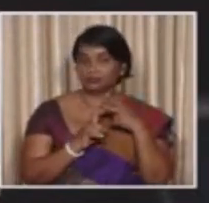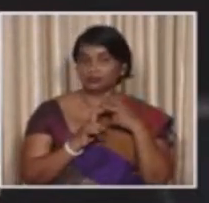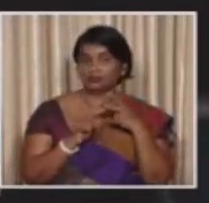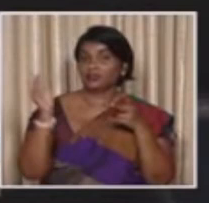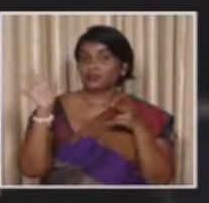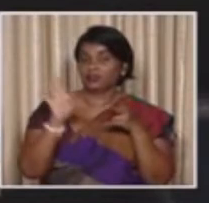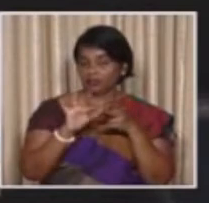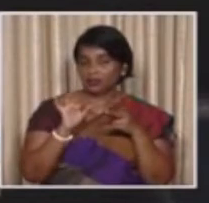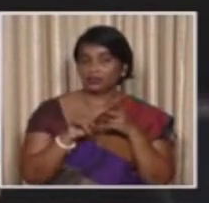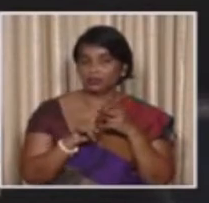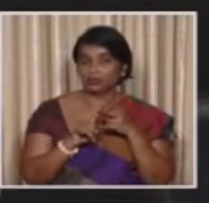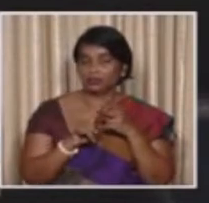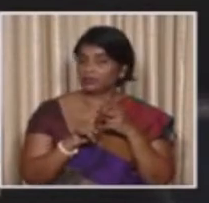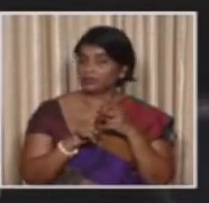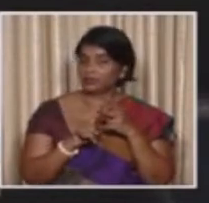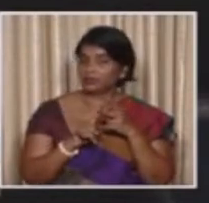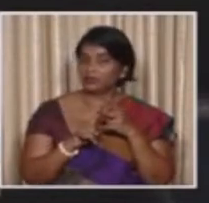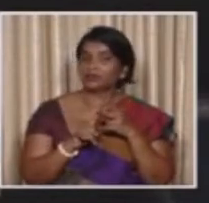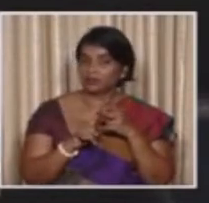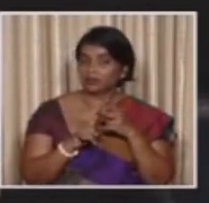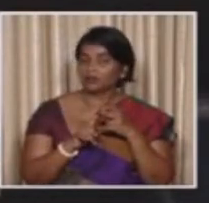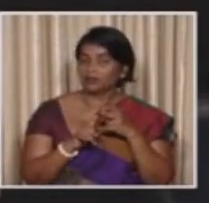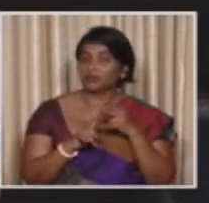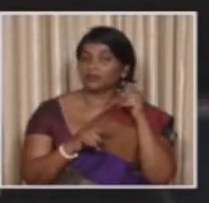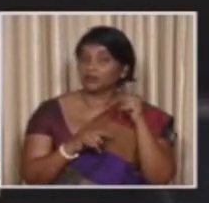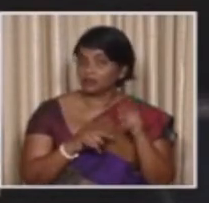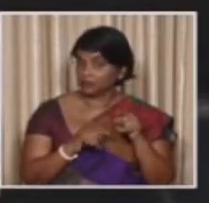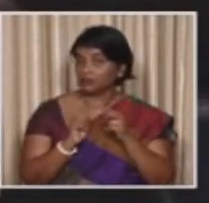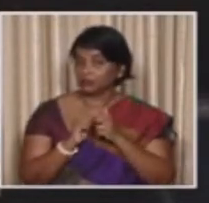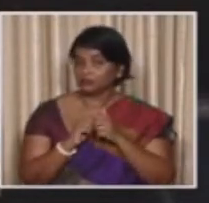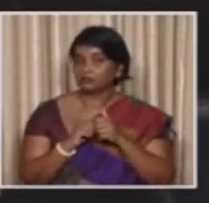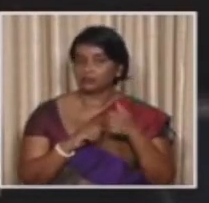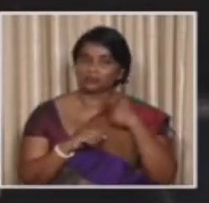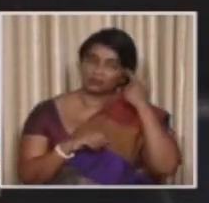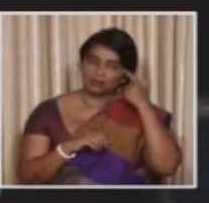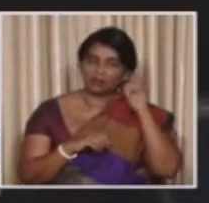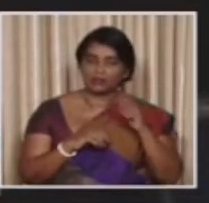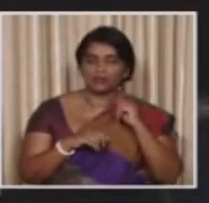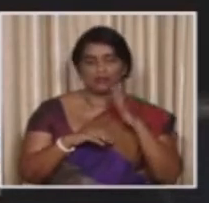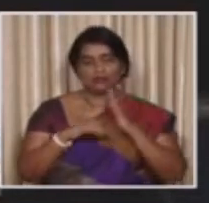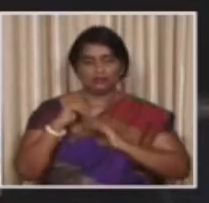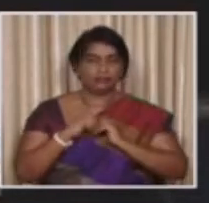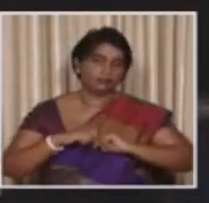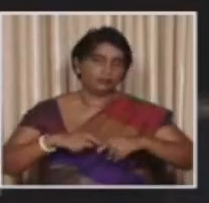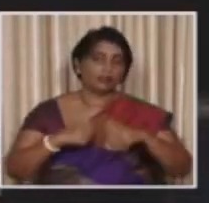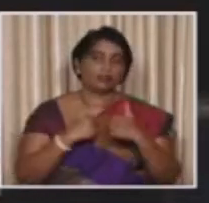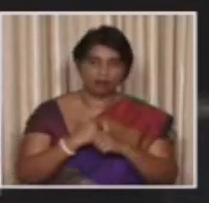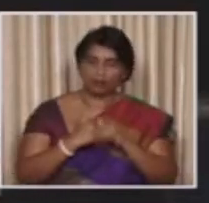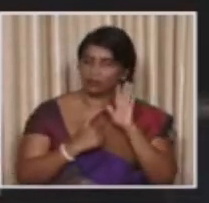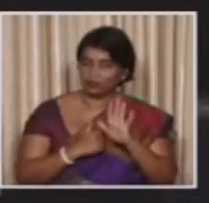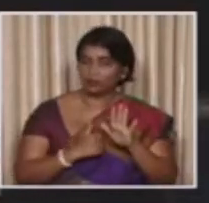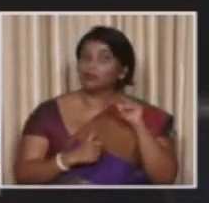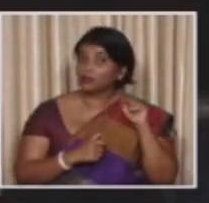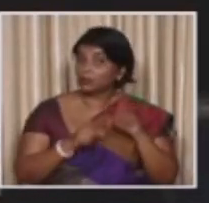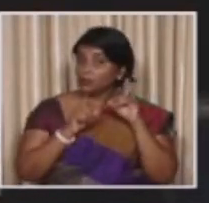Patkaladini, Mandalik Pradani Nimi, the May Tatu, Mampiligano, Yams, Yan Pranak Sakasu and Doni,